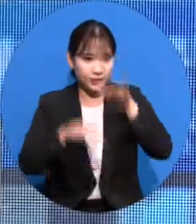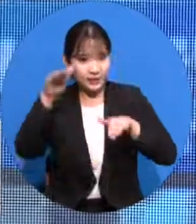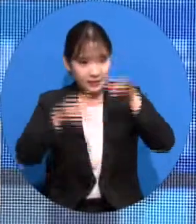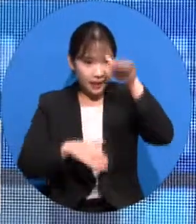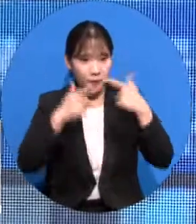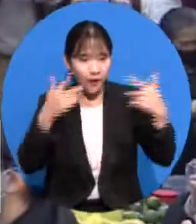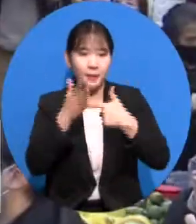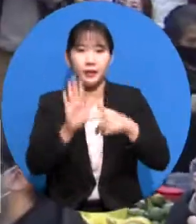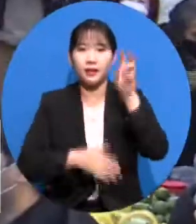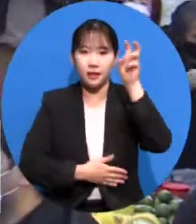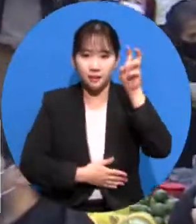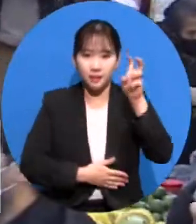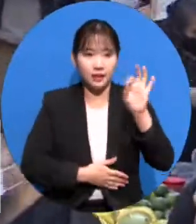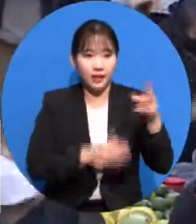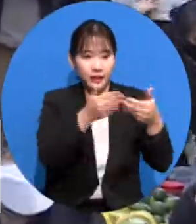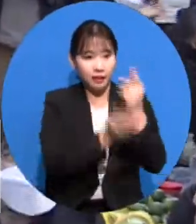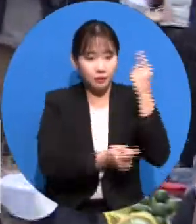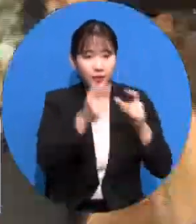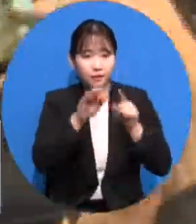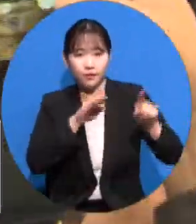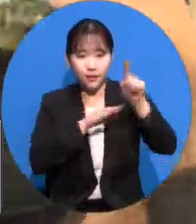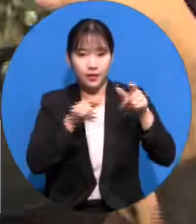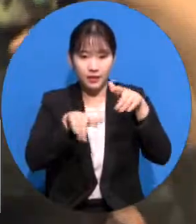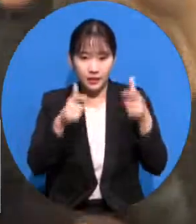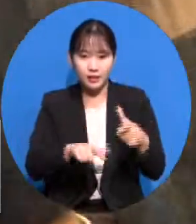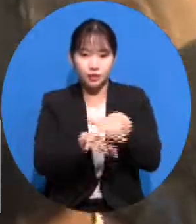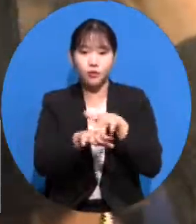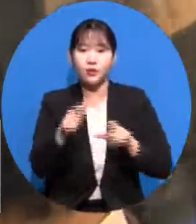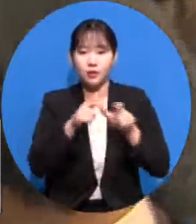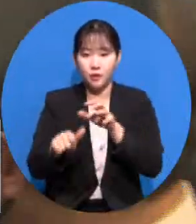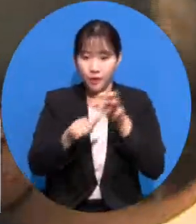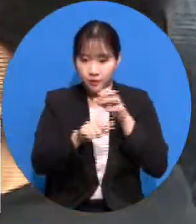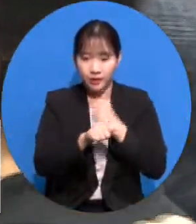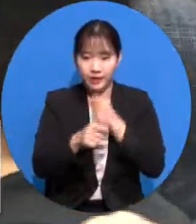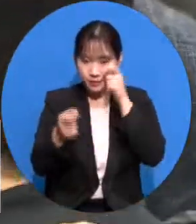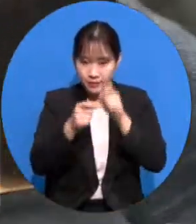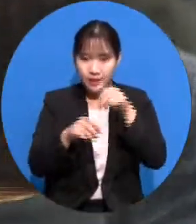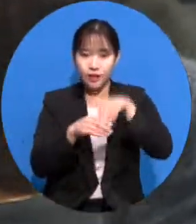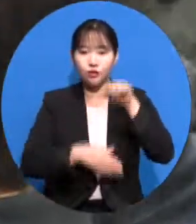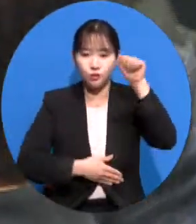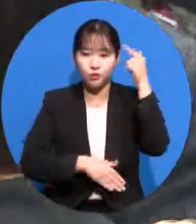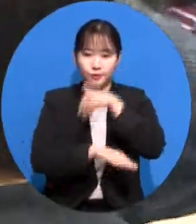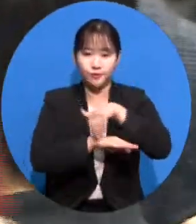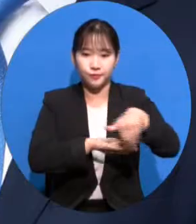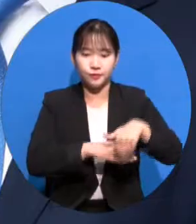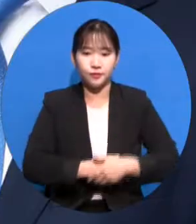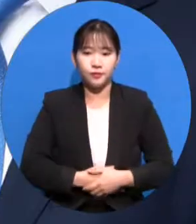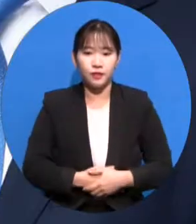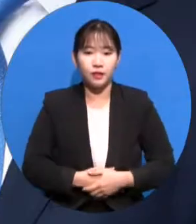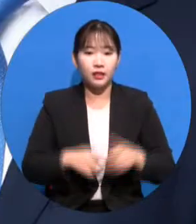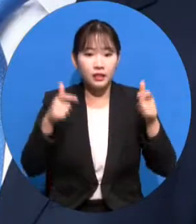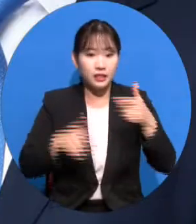확연하게 드러날 것이라며 야당보다 우세한 지역 조직을 10분 활용해 밀착 선거운동에 나선다는 계획입니다.